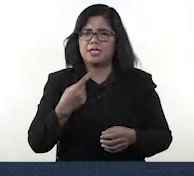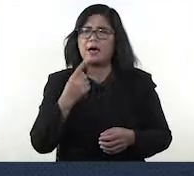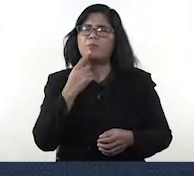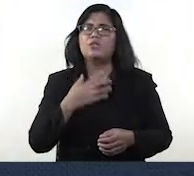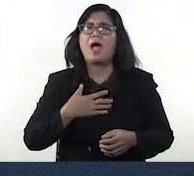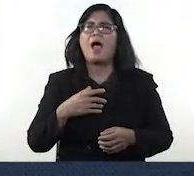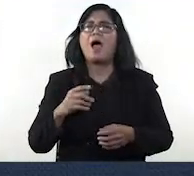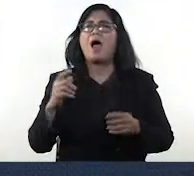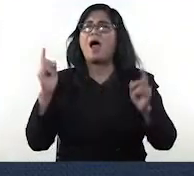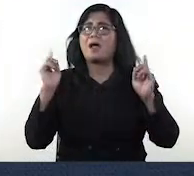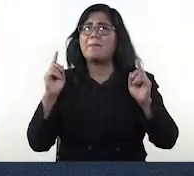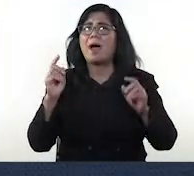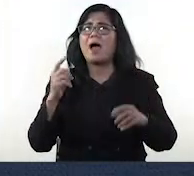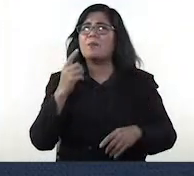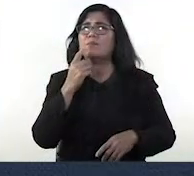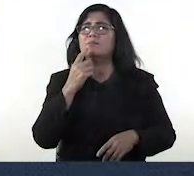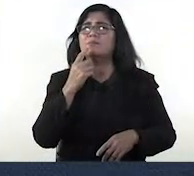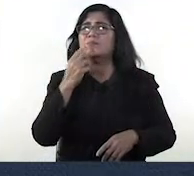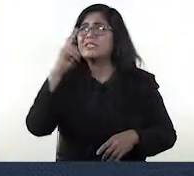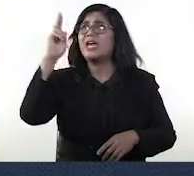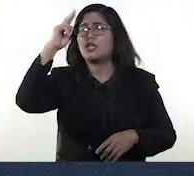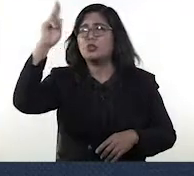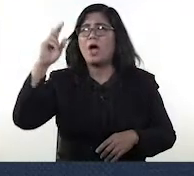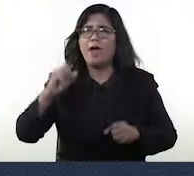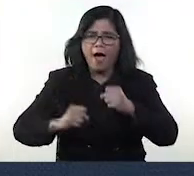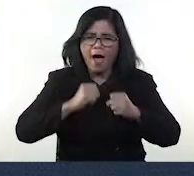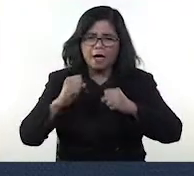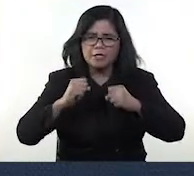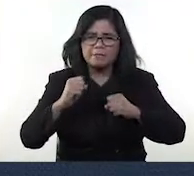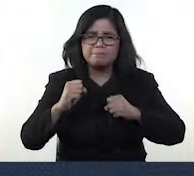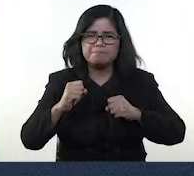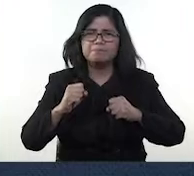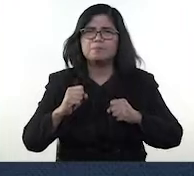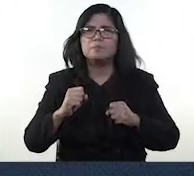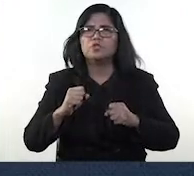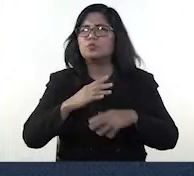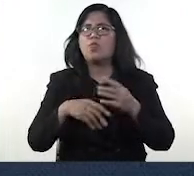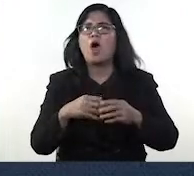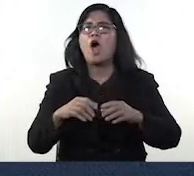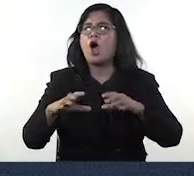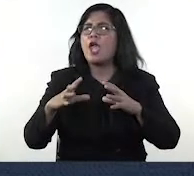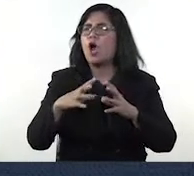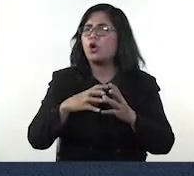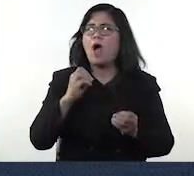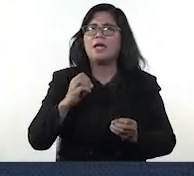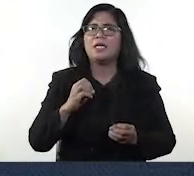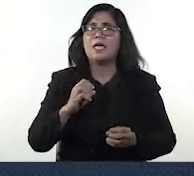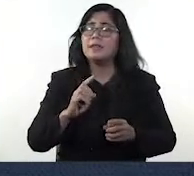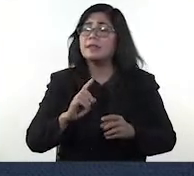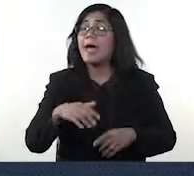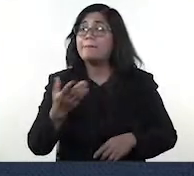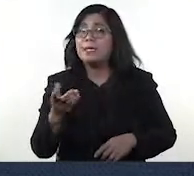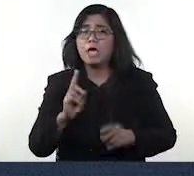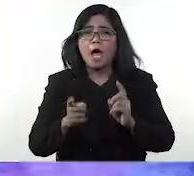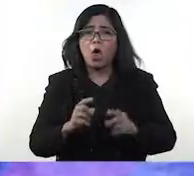meskipun cover Hai meskipun kok aktif dalam kegiatan-kegiatan rohani Jadi kalau kau nggak